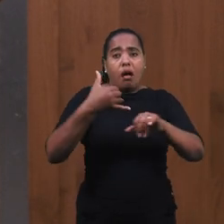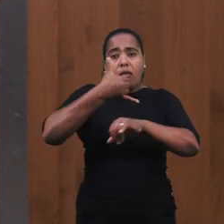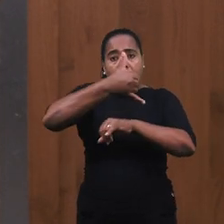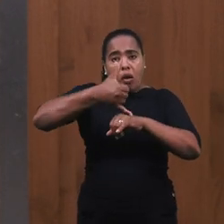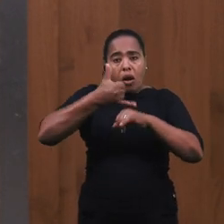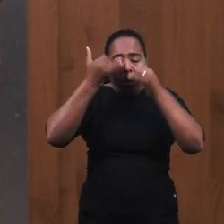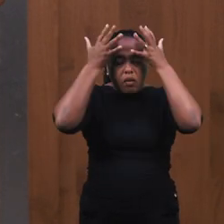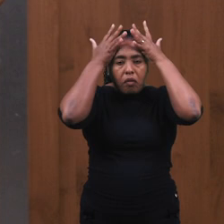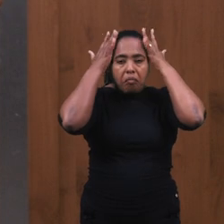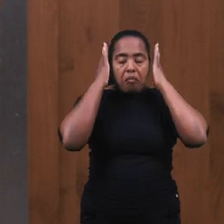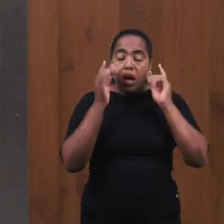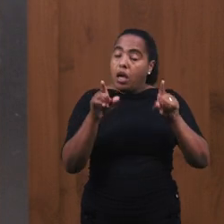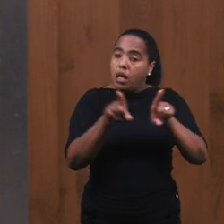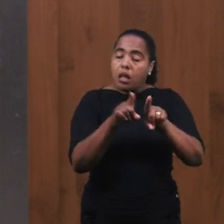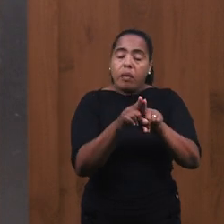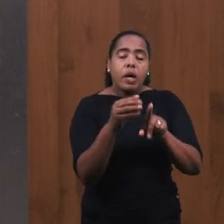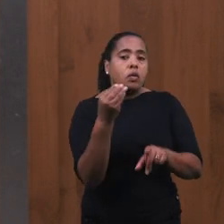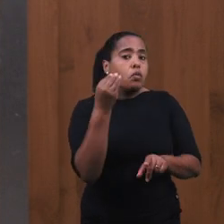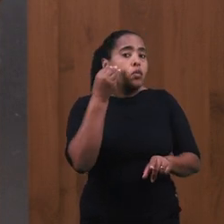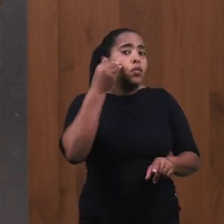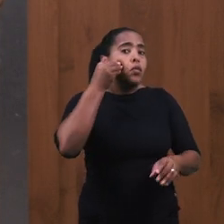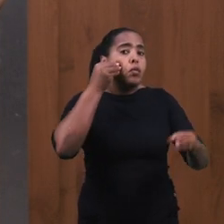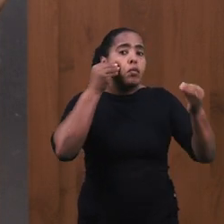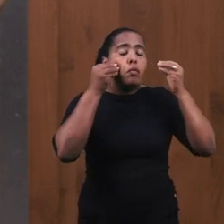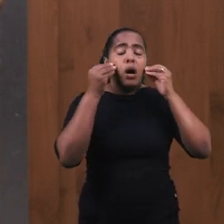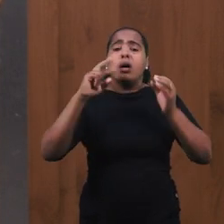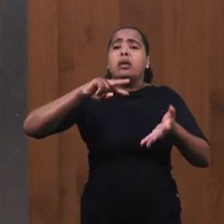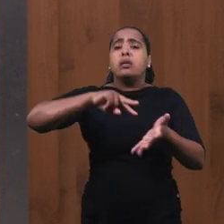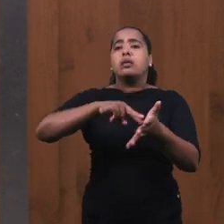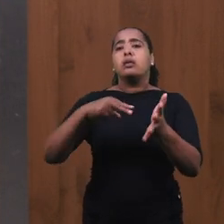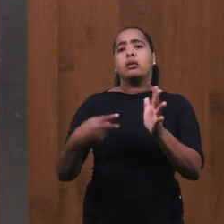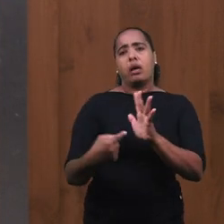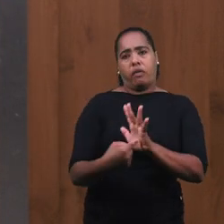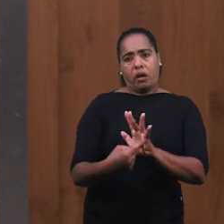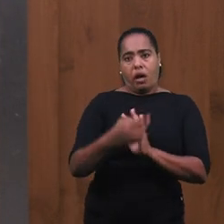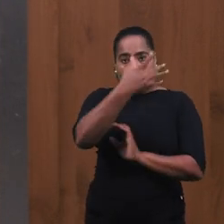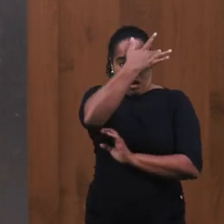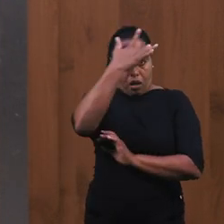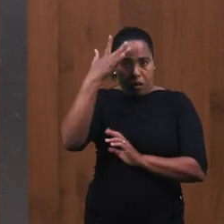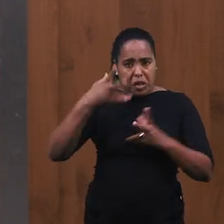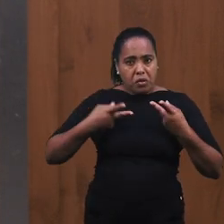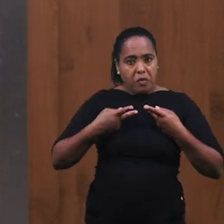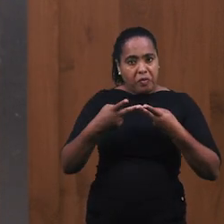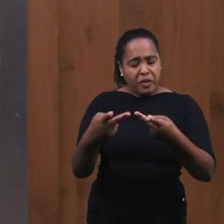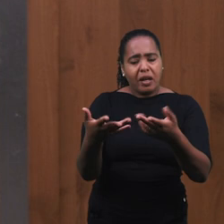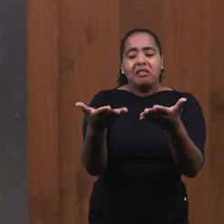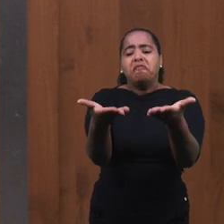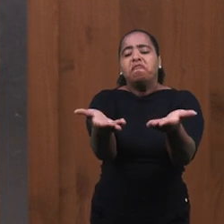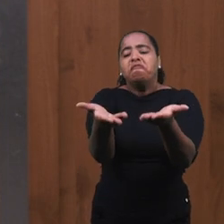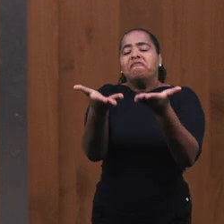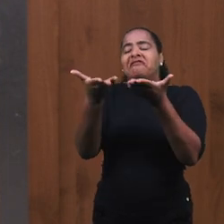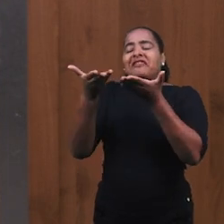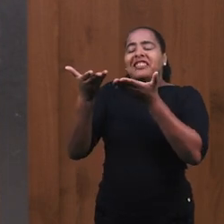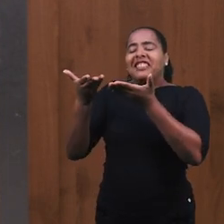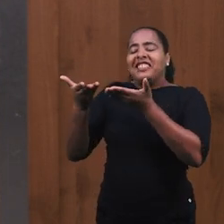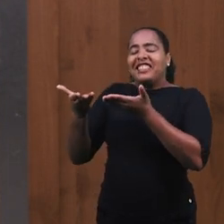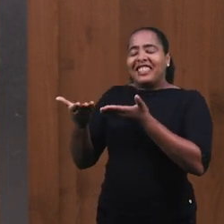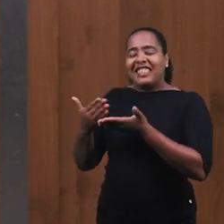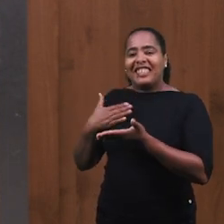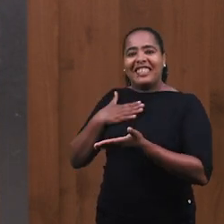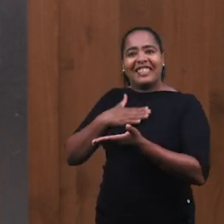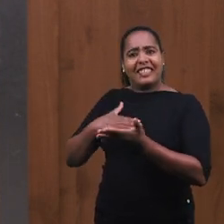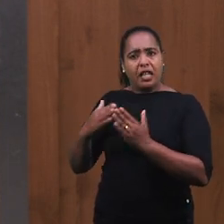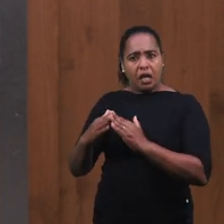lui faisait un baiser. Cela signifiait que ce visiteur était bienvenu à cette maison. Simon, il n'a pas fait cela